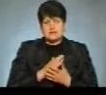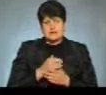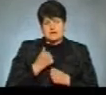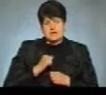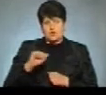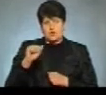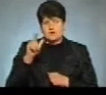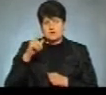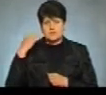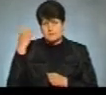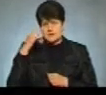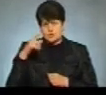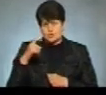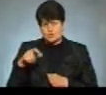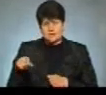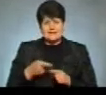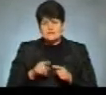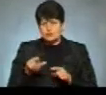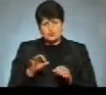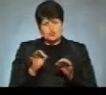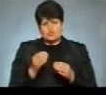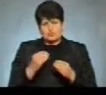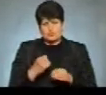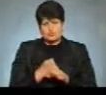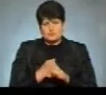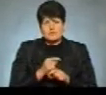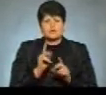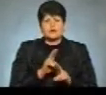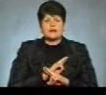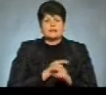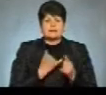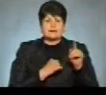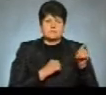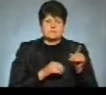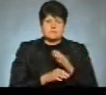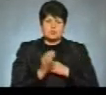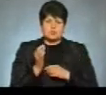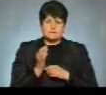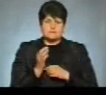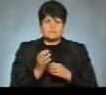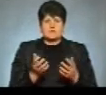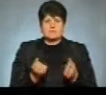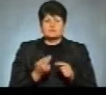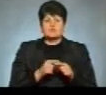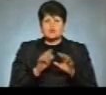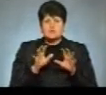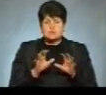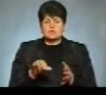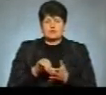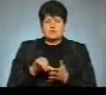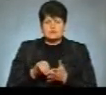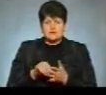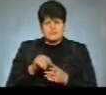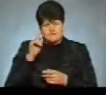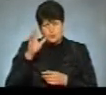Ці люди не дадуть нам нічого зробити. І ті, які гинуть там, на сході. На підтримку цього закону виступили відомі